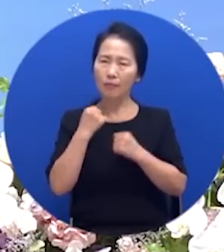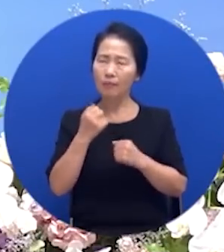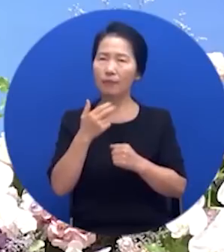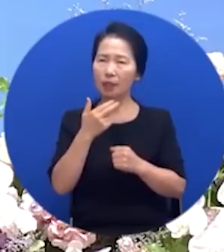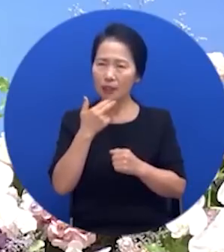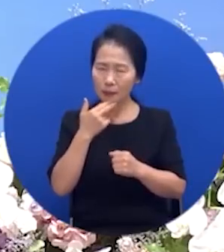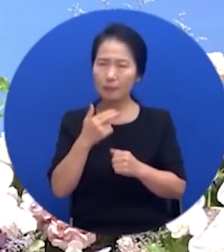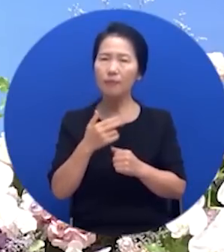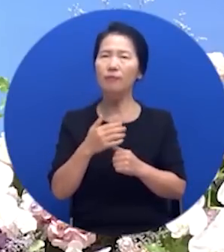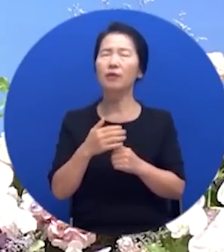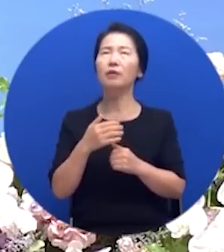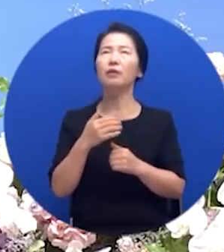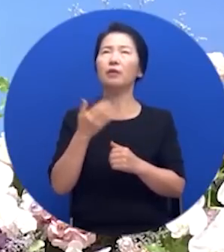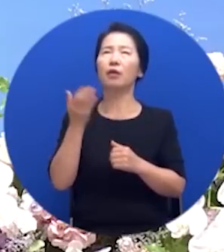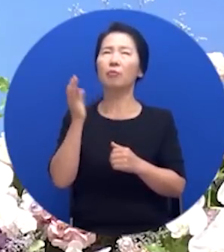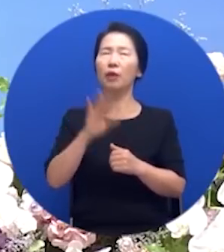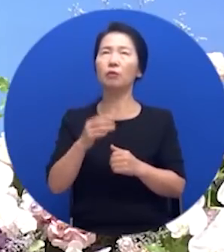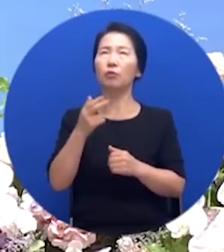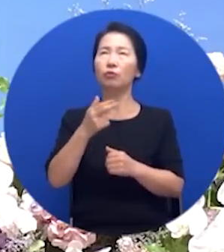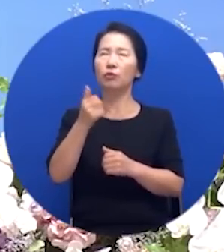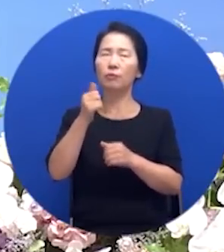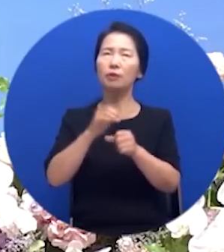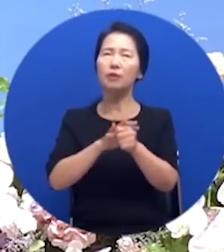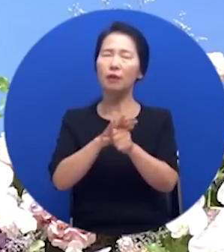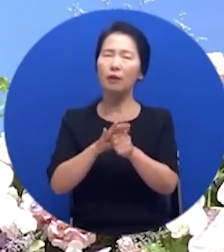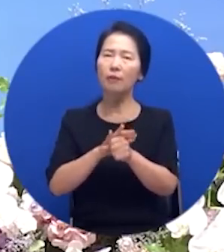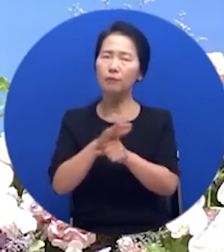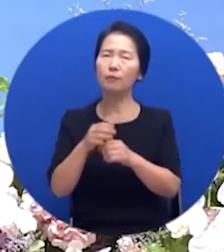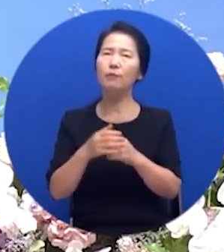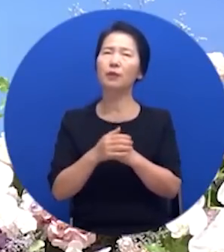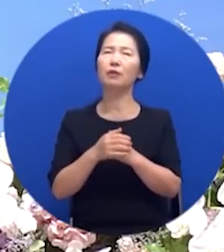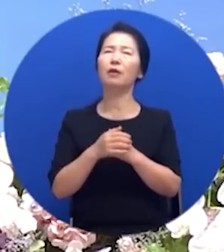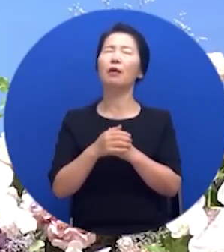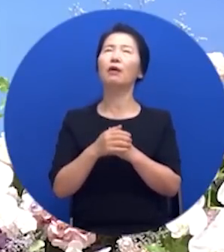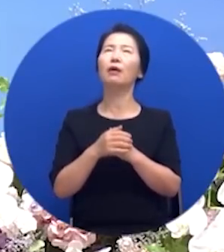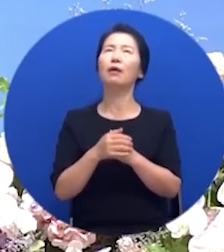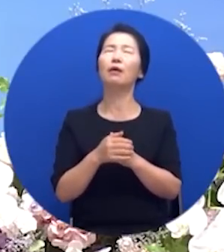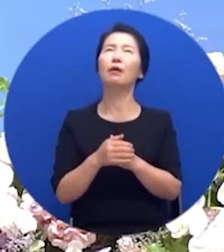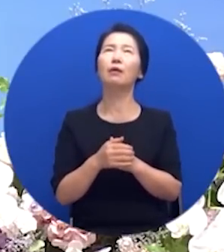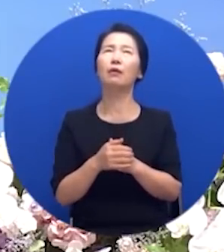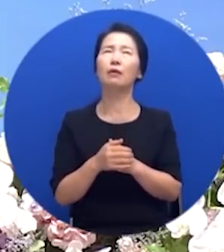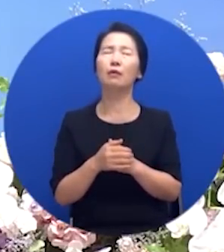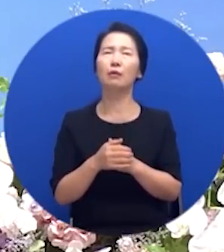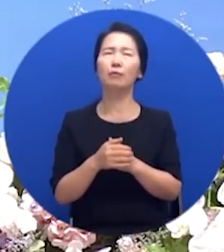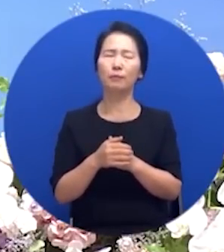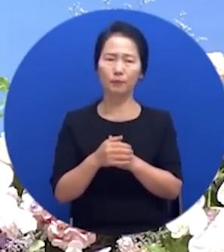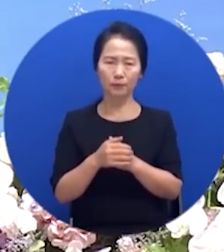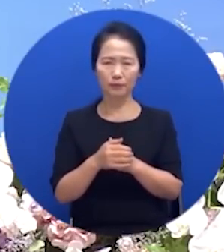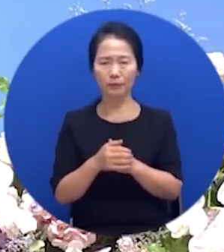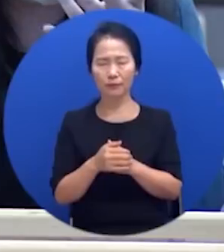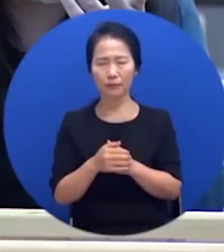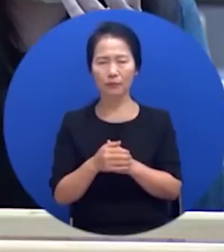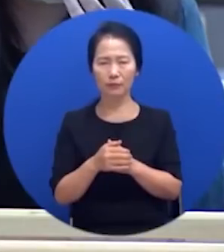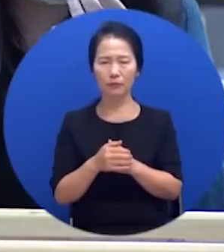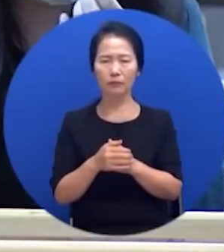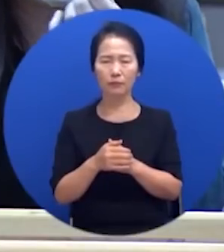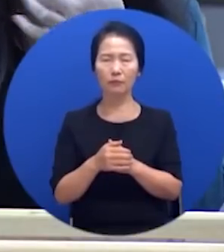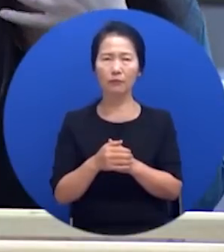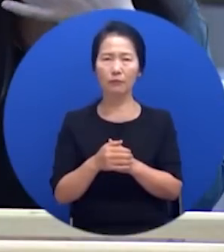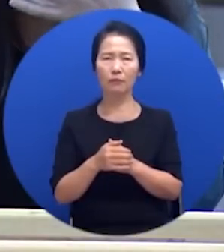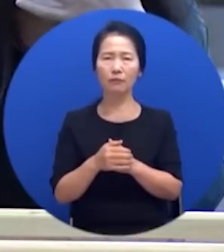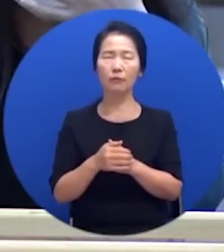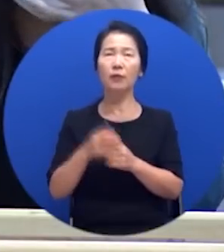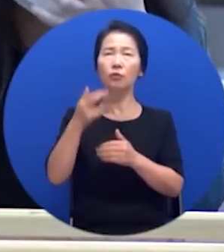주님을 사랑합니다. 그래서 제가 전한 주님의 말씀들은 땅에